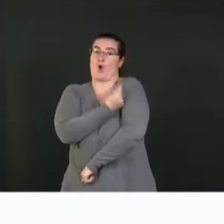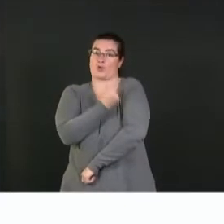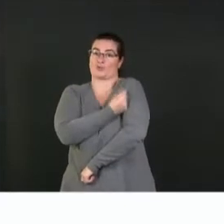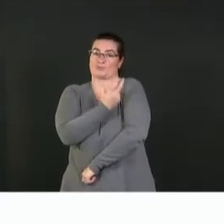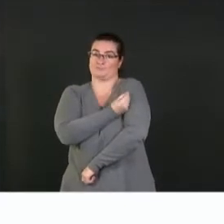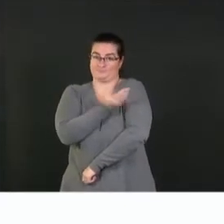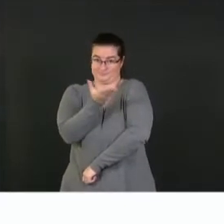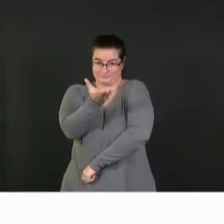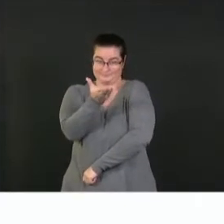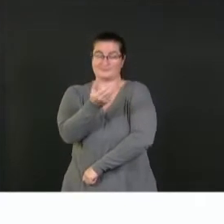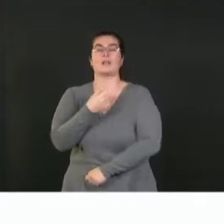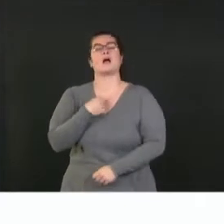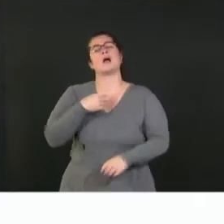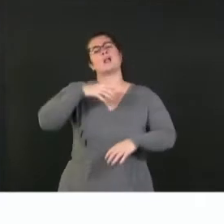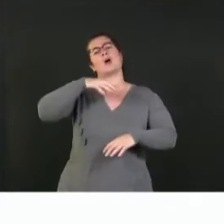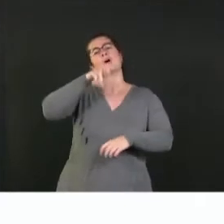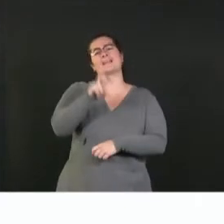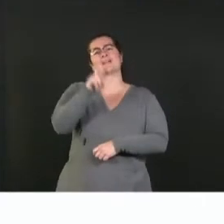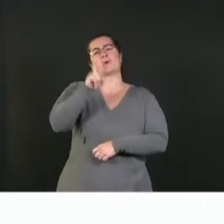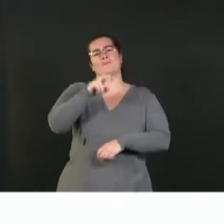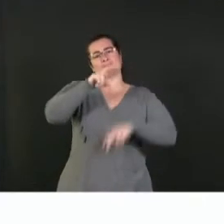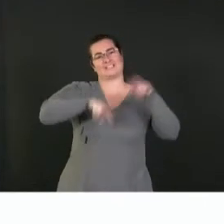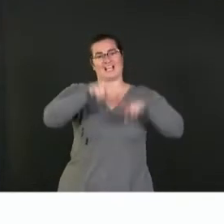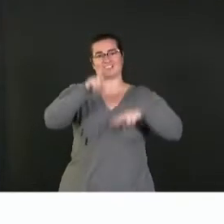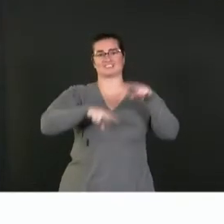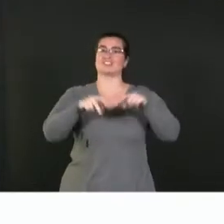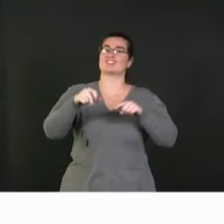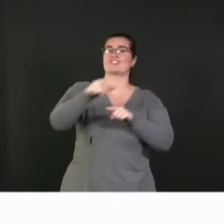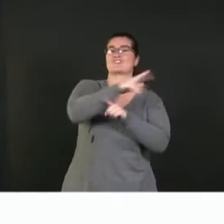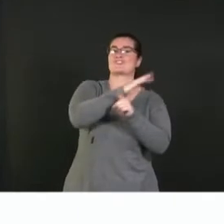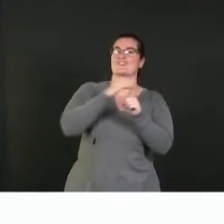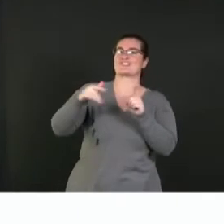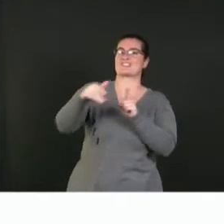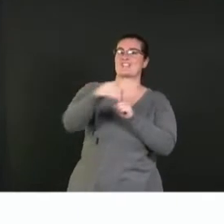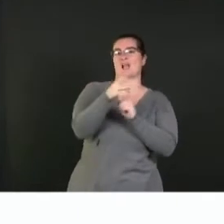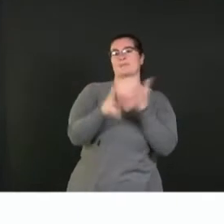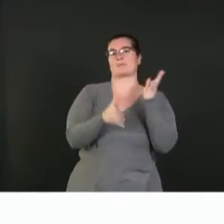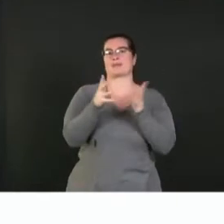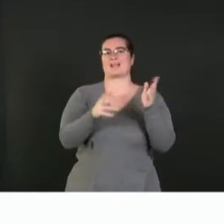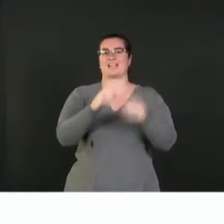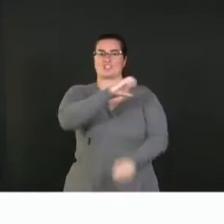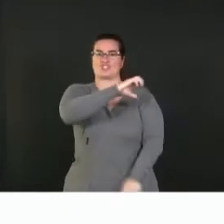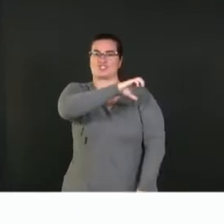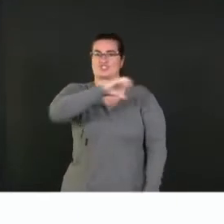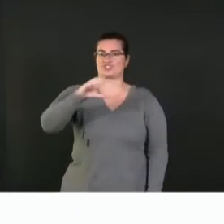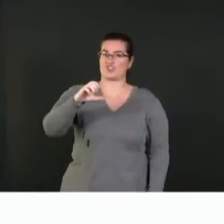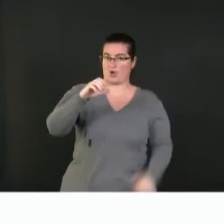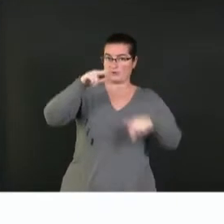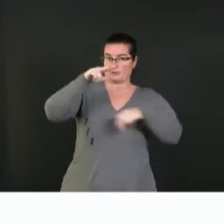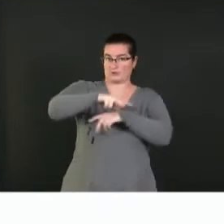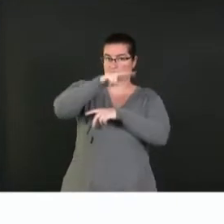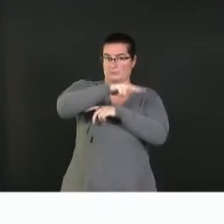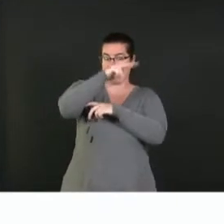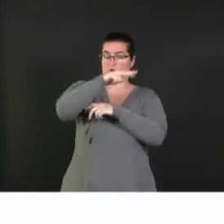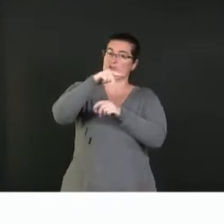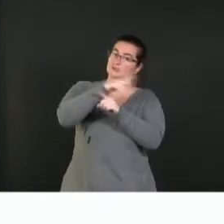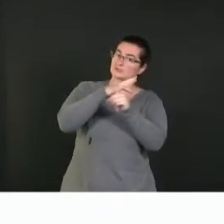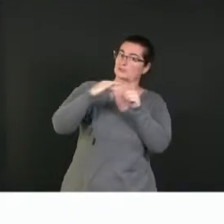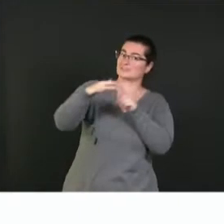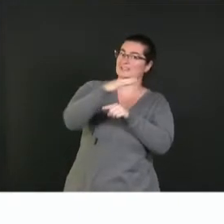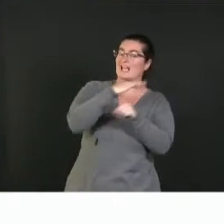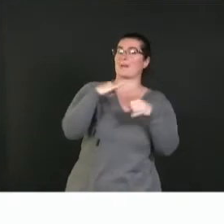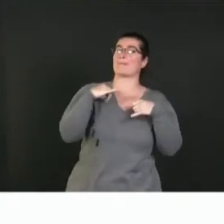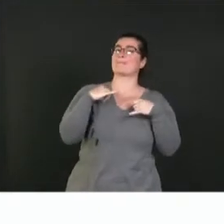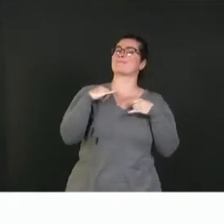un écovillage social. Ce sont 100 logements sociaux que l'on appelle